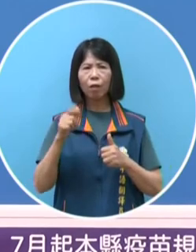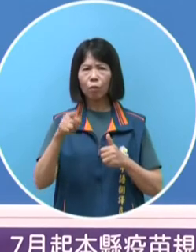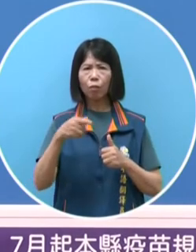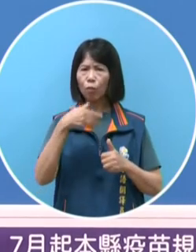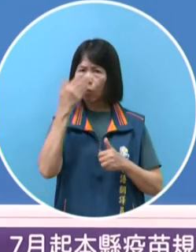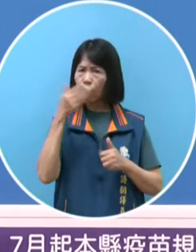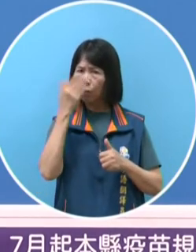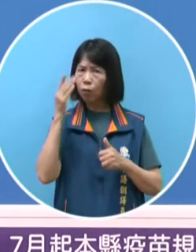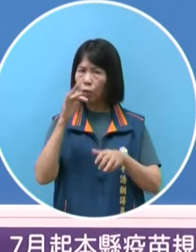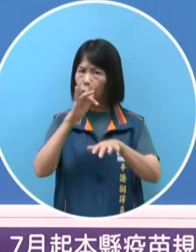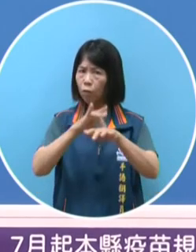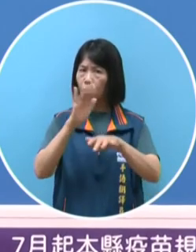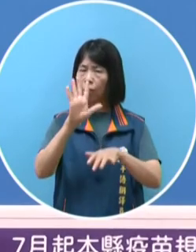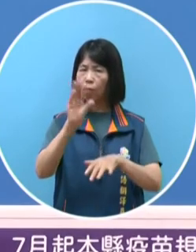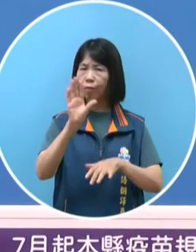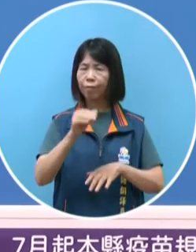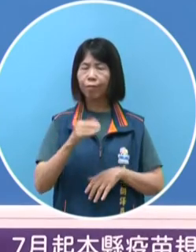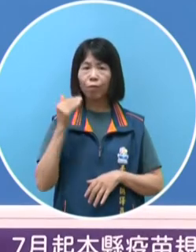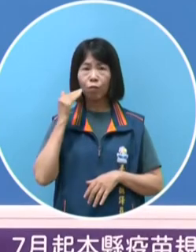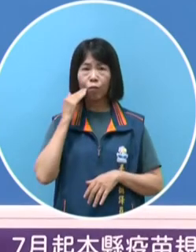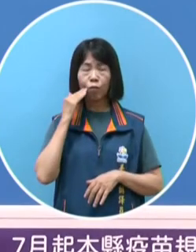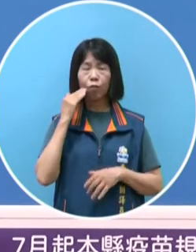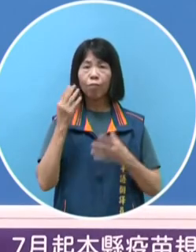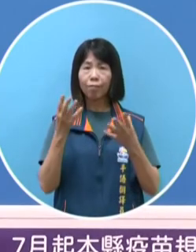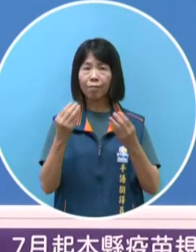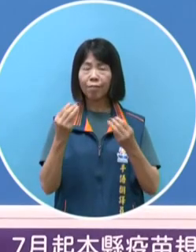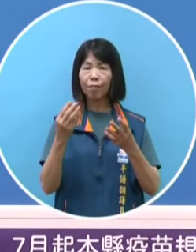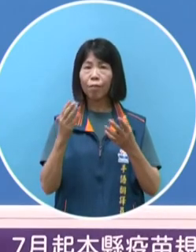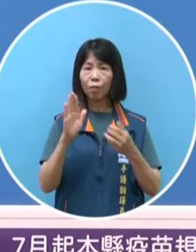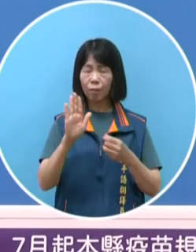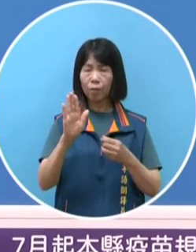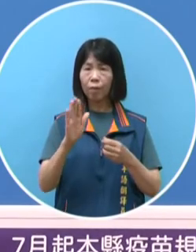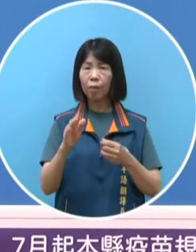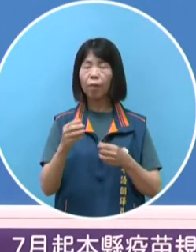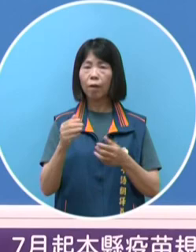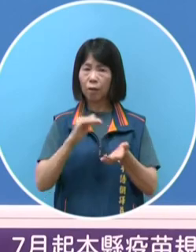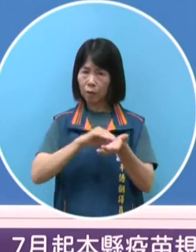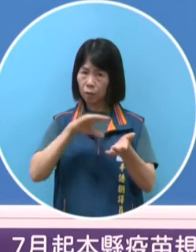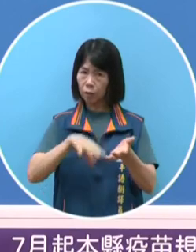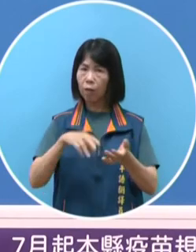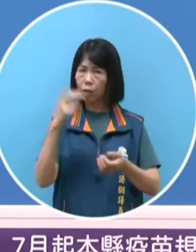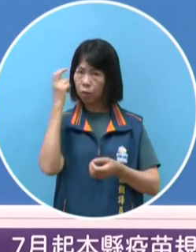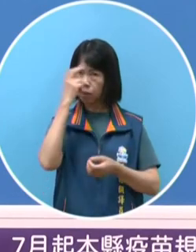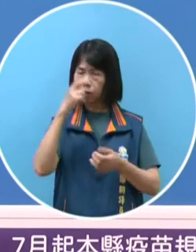游史，如果没有的话，请到医院来就诊。 记者林杰花莲市采访报道。